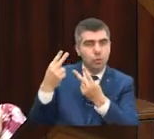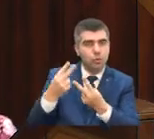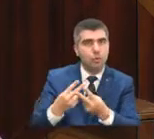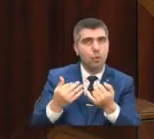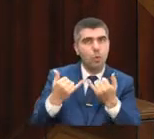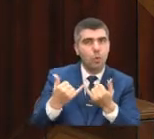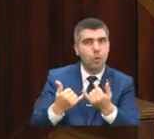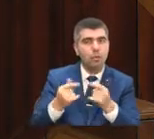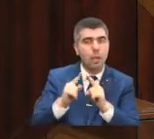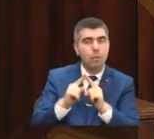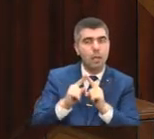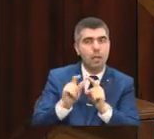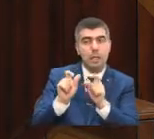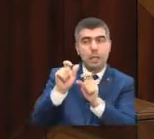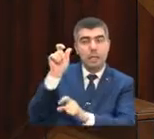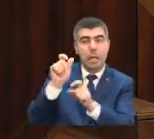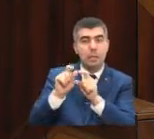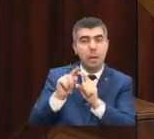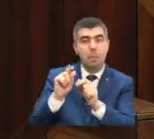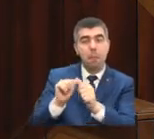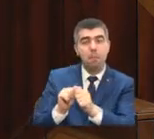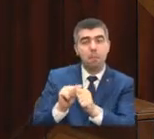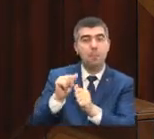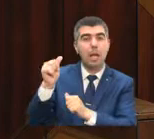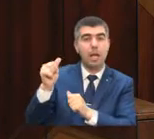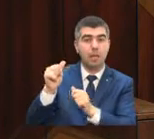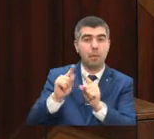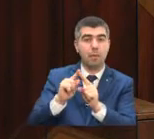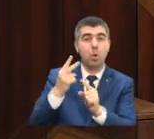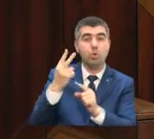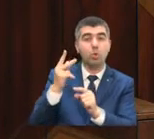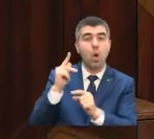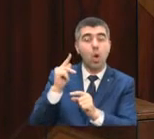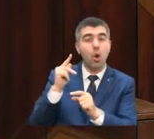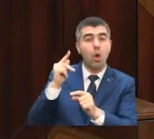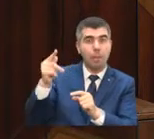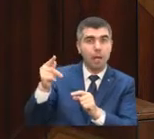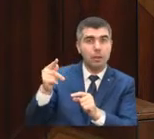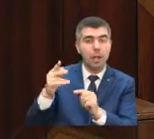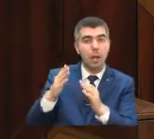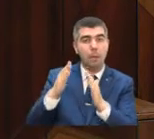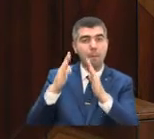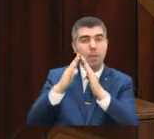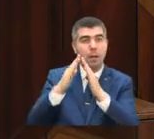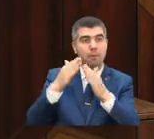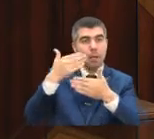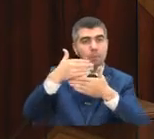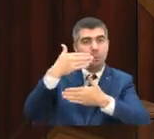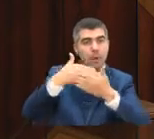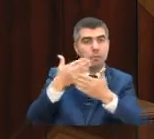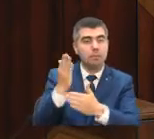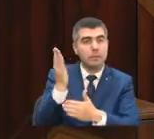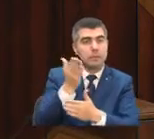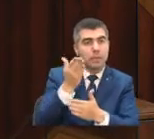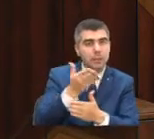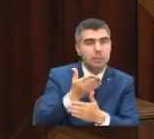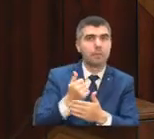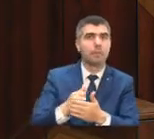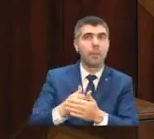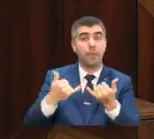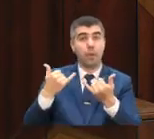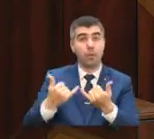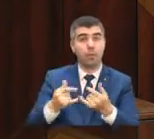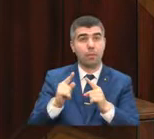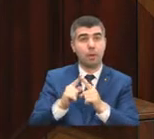الجبل بعيد أكثر من 2 كيلومتر على مقر الجماعة وكيصلح حنية وحدة وكيمشيو يهدموا ليه. اليوم السيد في الجبل غادي